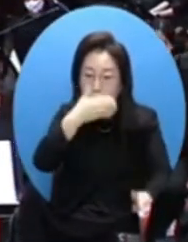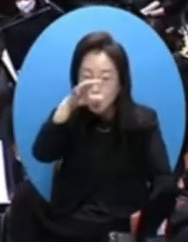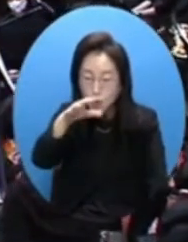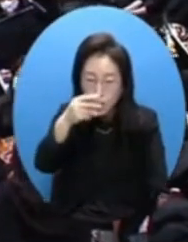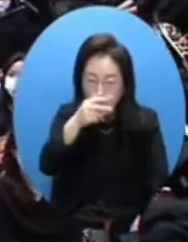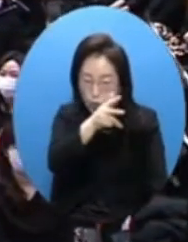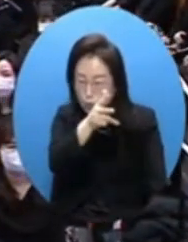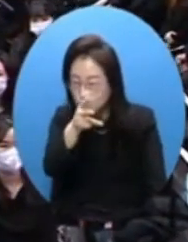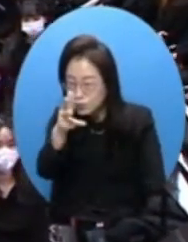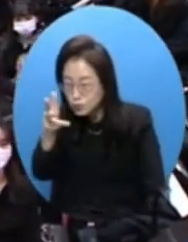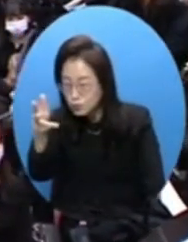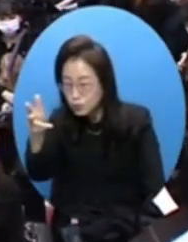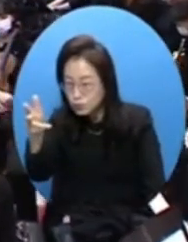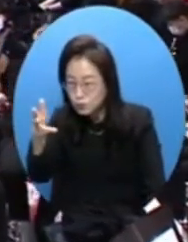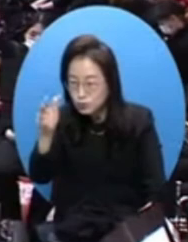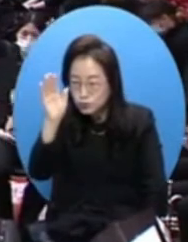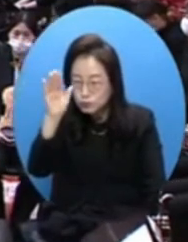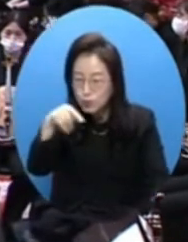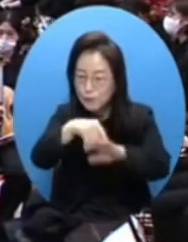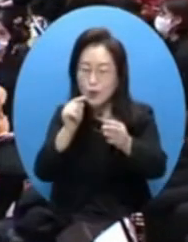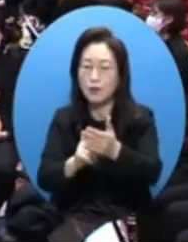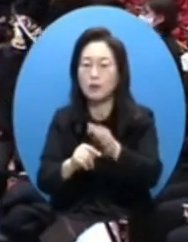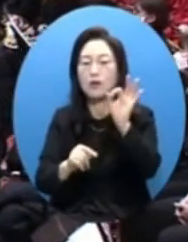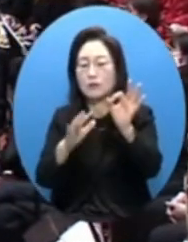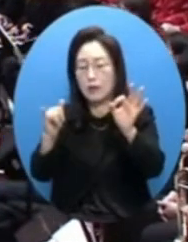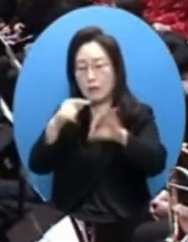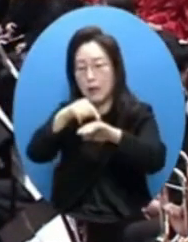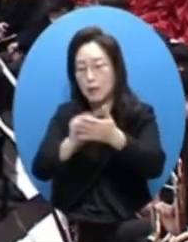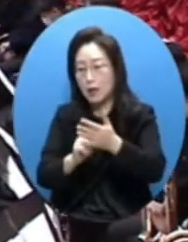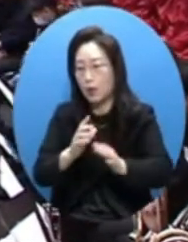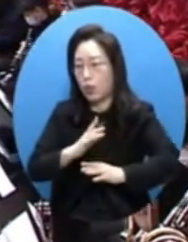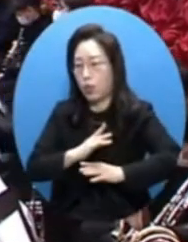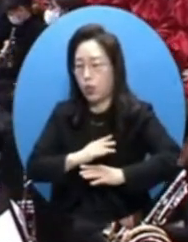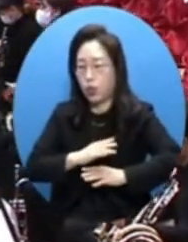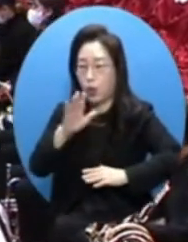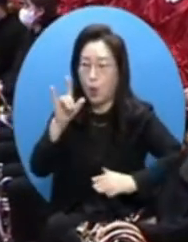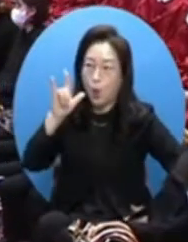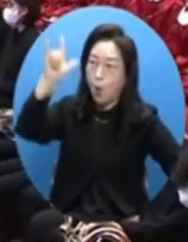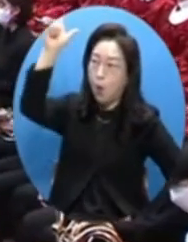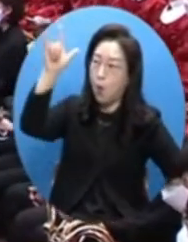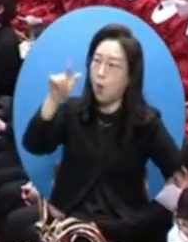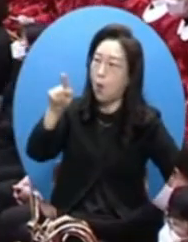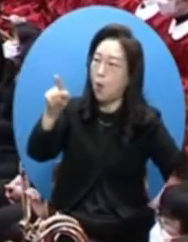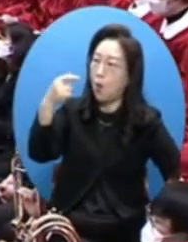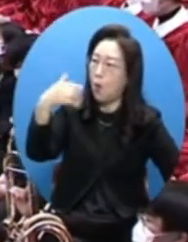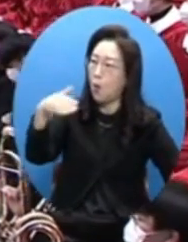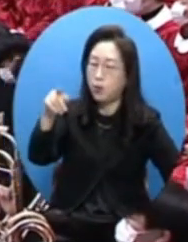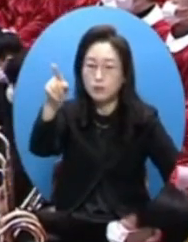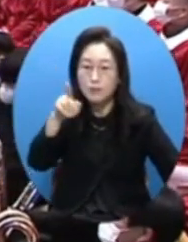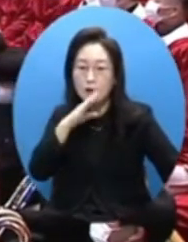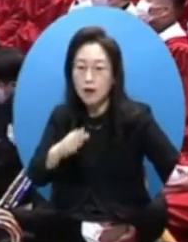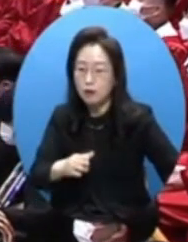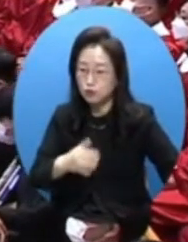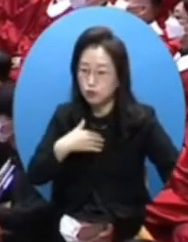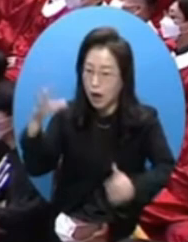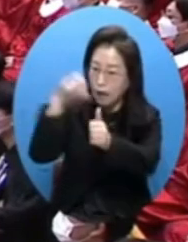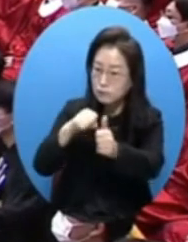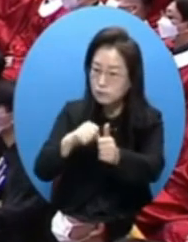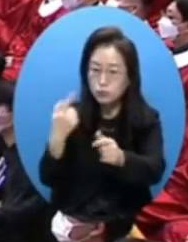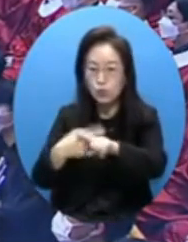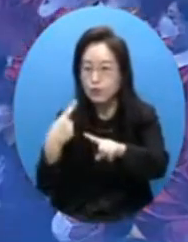다음 10명 마음속에 두려움이 들어갔고 어이구 그들은 거인입니다. 그 땅은 우리를 삼키는 땅입니다. 우리는 그들 앞에 메뚜기